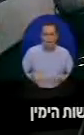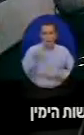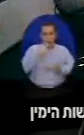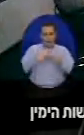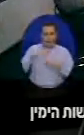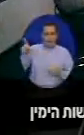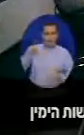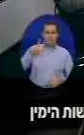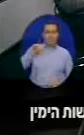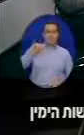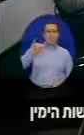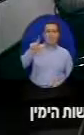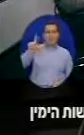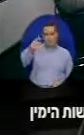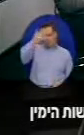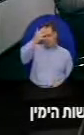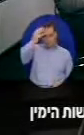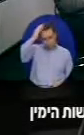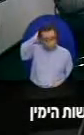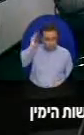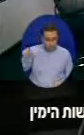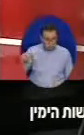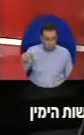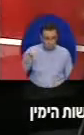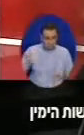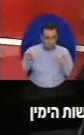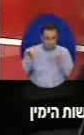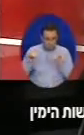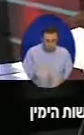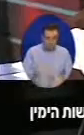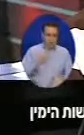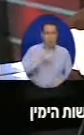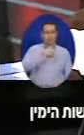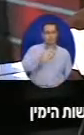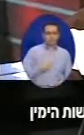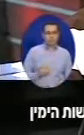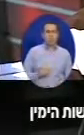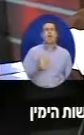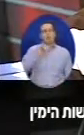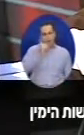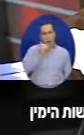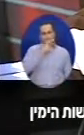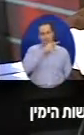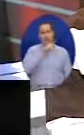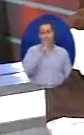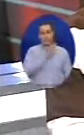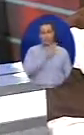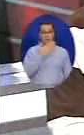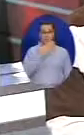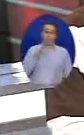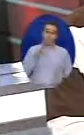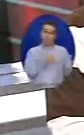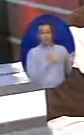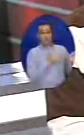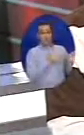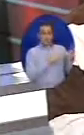מדמם, אני אפסיק את הדימום, אני ארוץ עכשיו מהר למזער נזקים בבחירות. זה נכון שביבי מכוון לבחירות, אבל הבחירות של הפריימריז